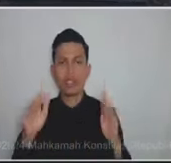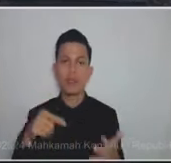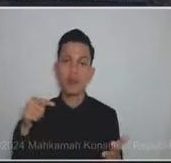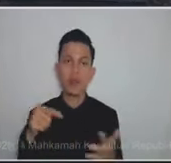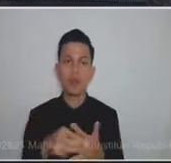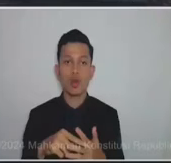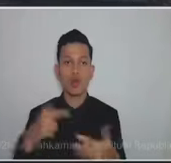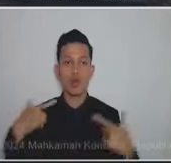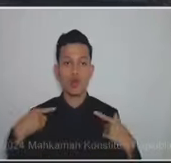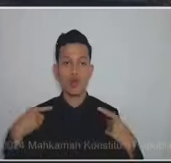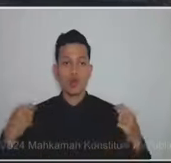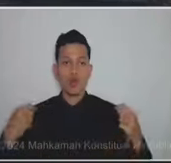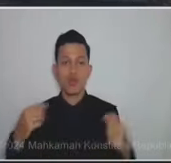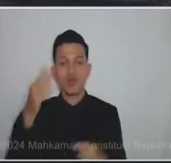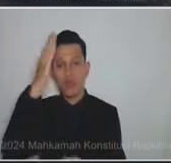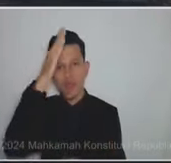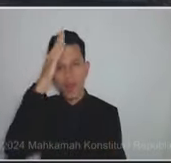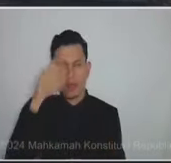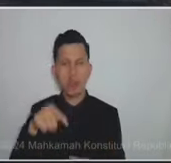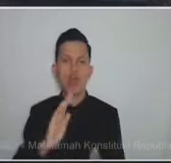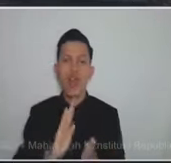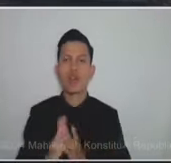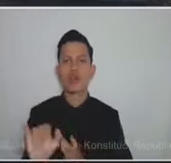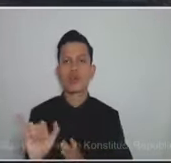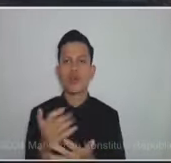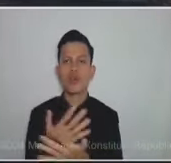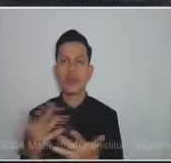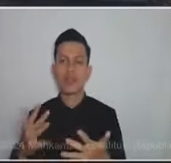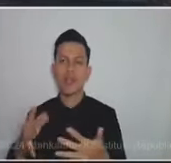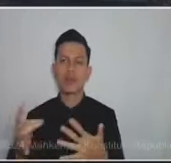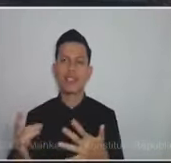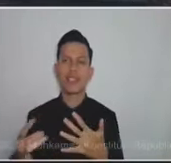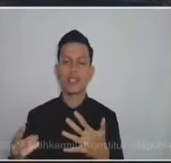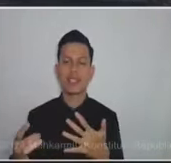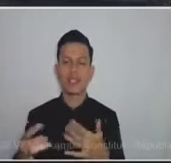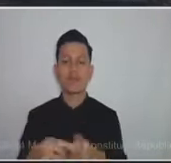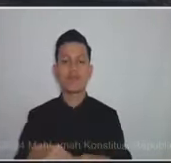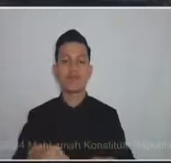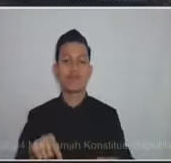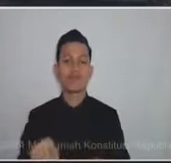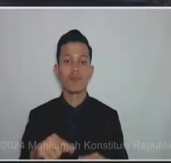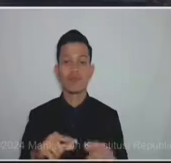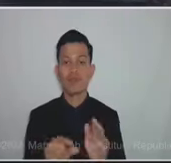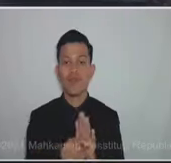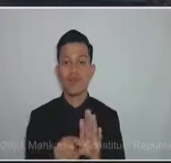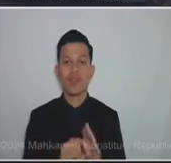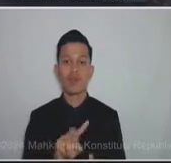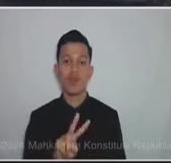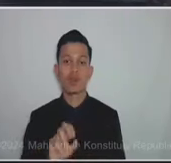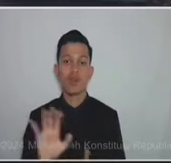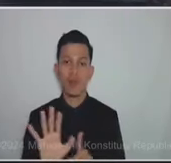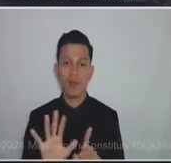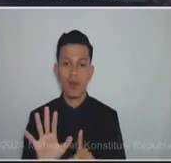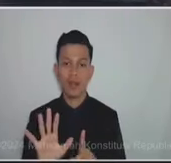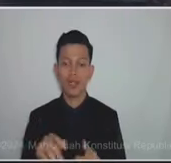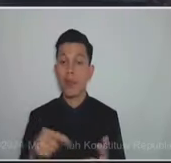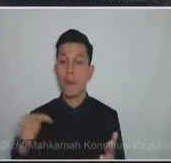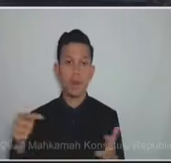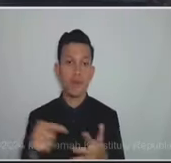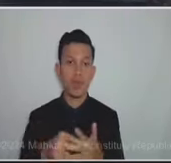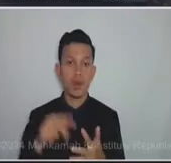walikota adalah dilakukan secara langsung oleh rakyat video konsid menimbang huruf a dan b undang-undang 1 2015 pemilihan secara langsung kepala daerah